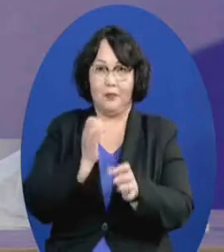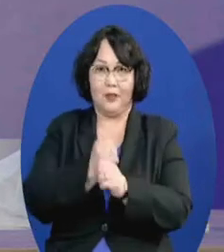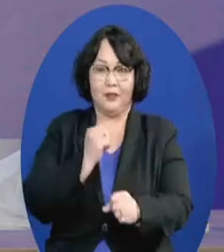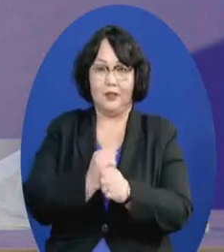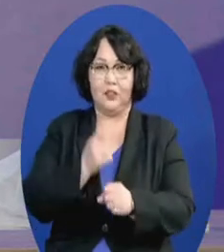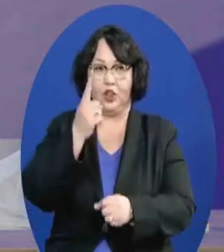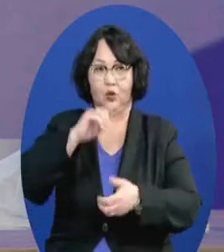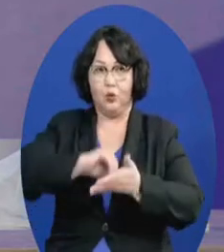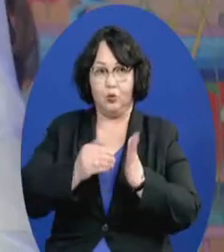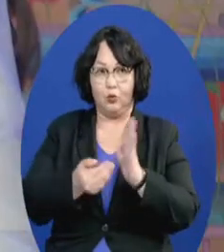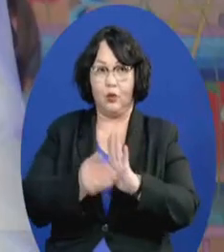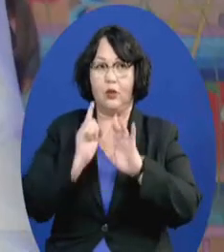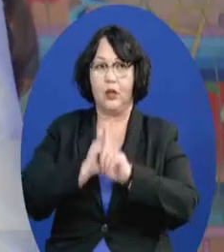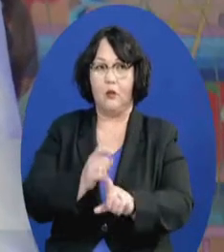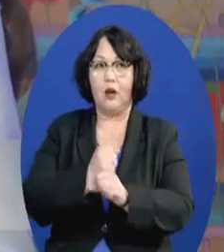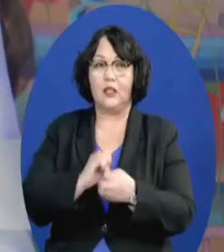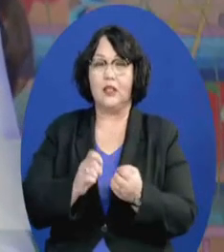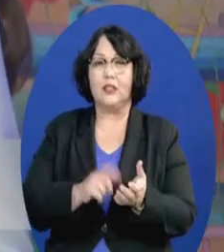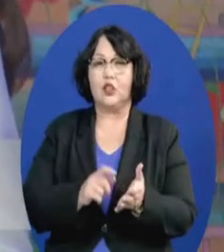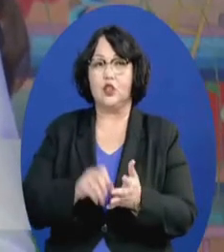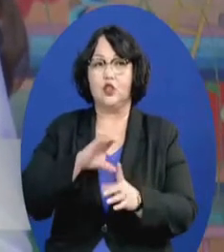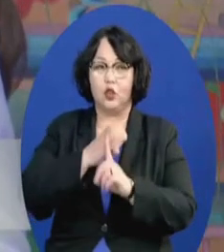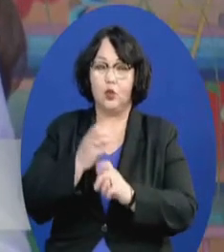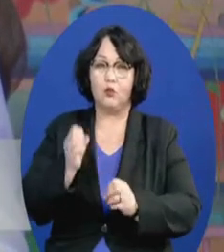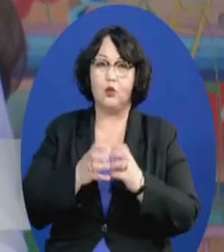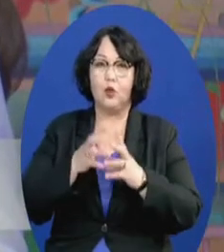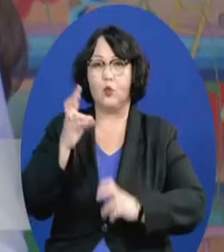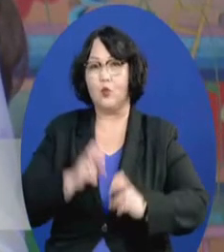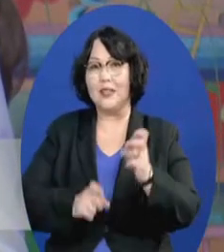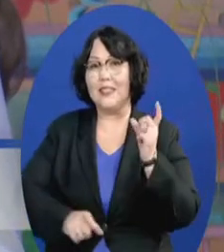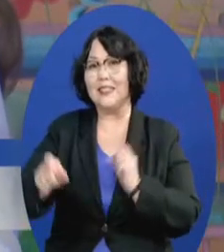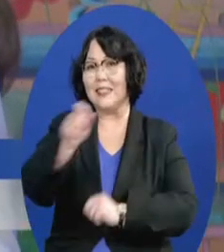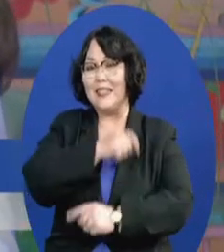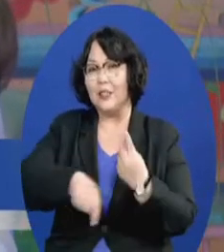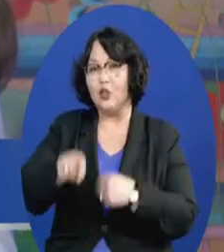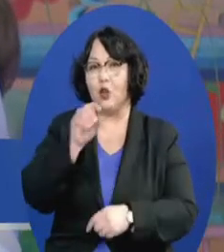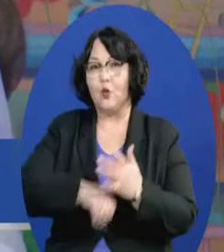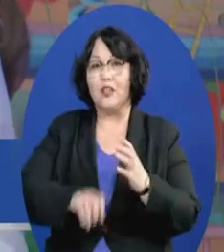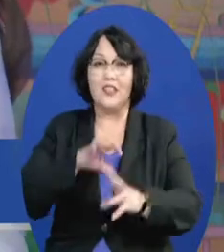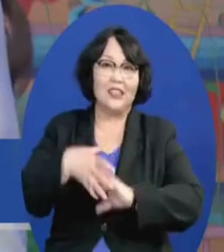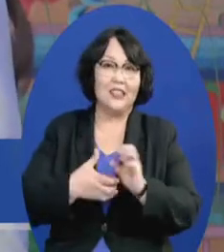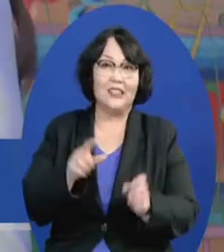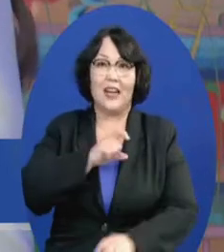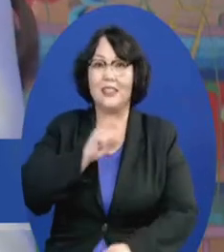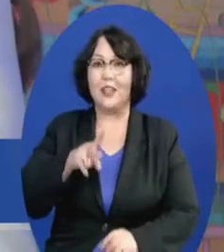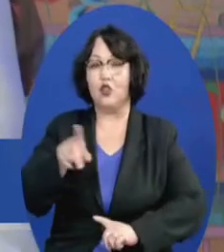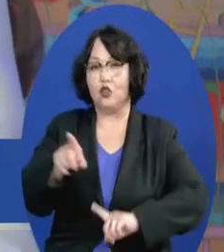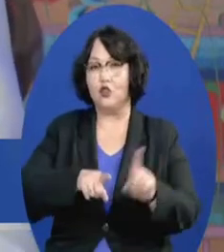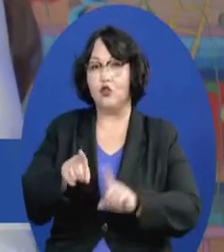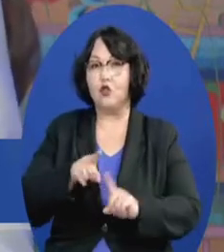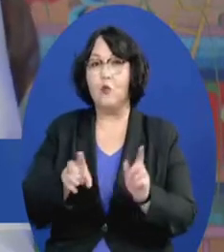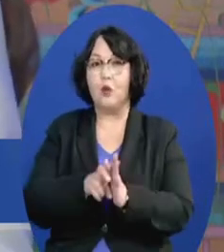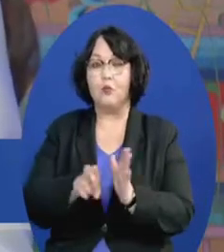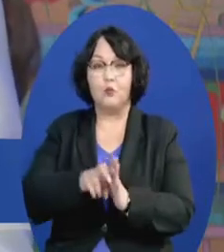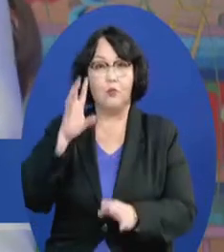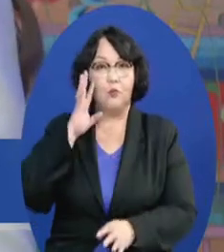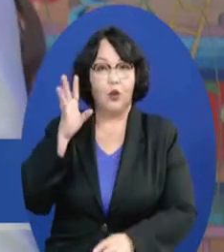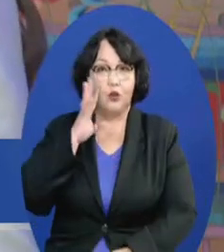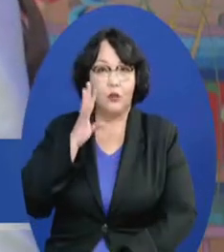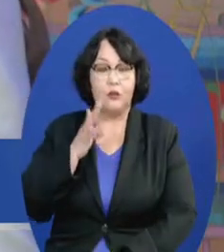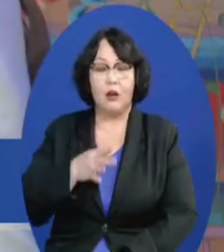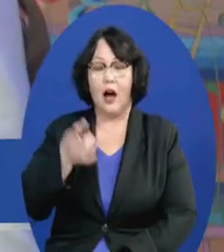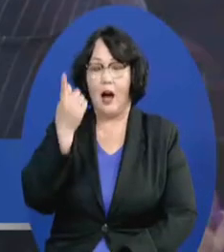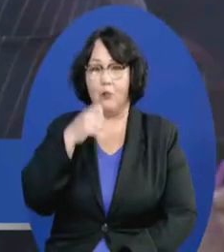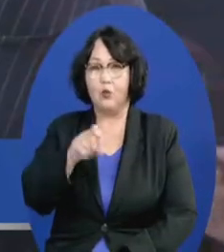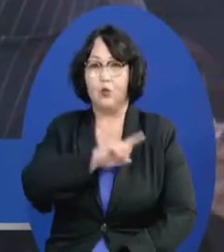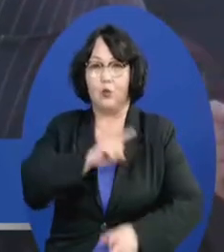юм стратегтэй байх хэрэгтэй. Соёлын бүтээлч үйлдвэрлэлийг эдийн засгийн эргэлтэнд оруулж дэлхийн зах зээлд өрсөлтнө гэсэн бодлогыг тэргүүлэгч бодлого